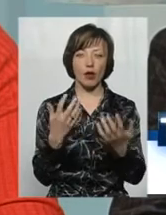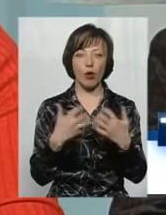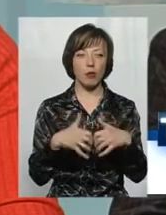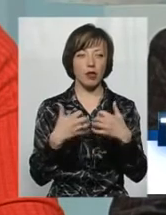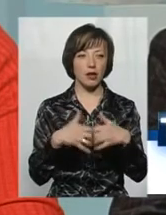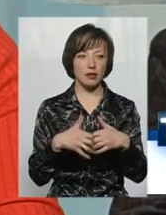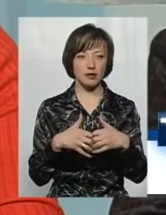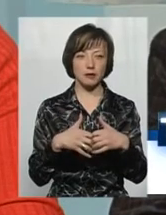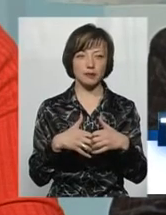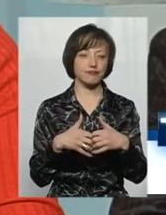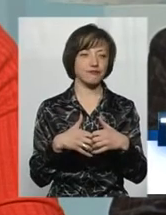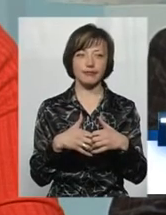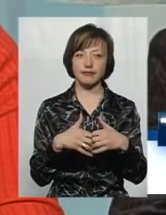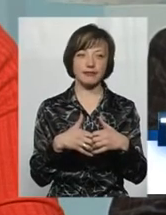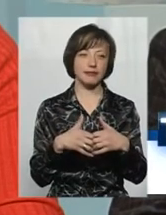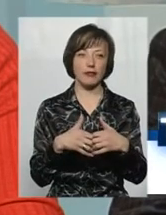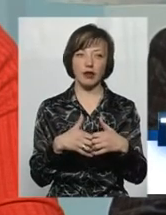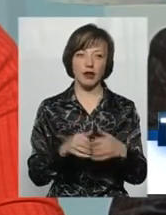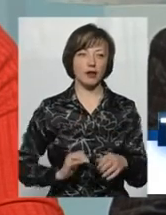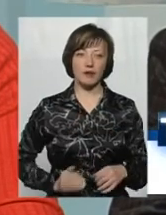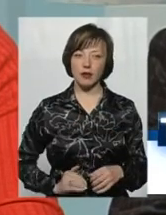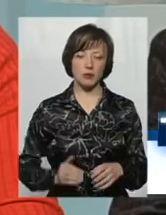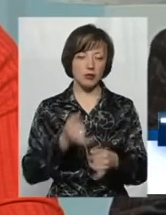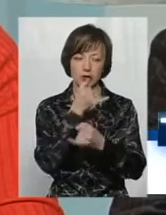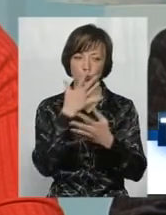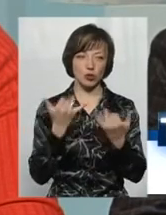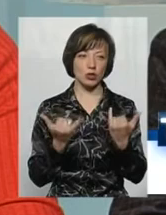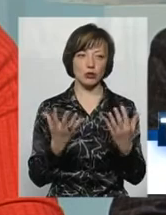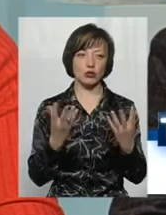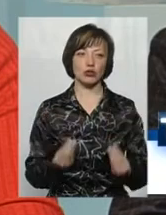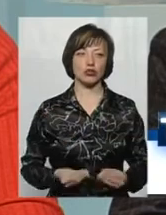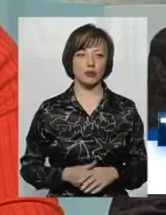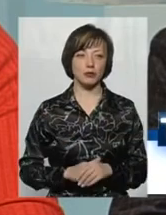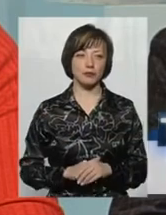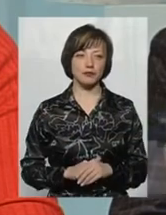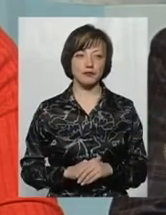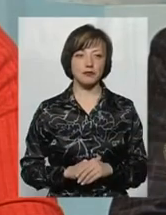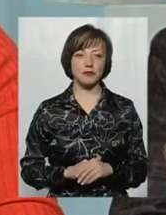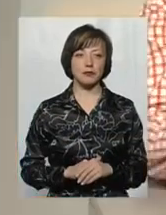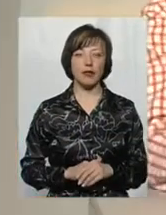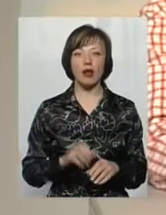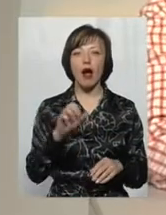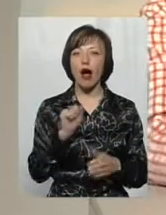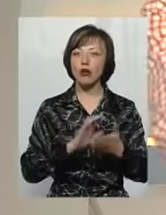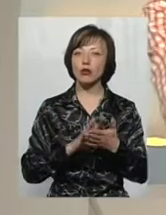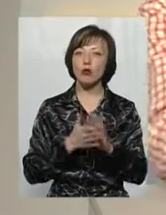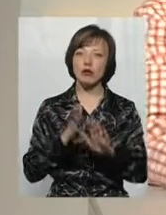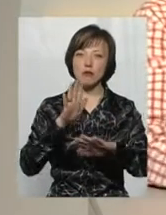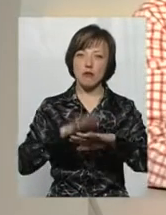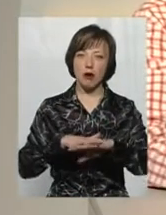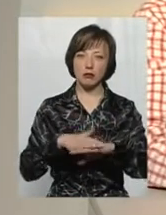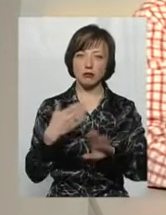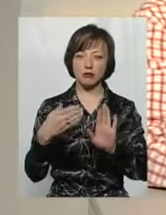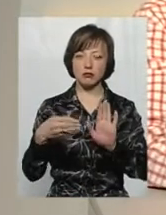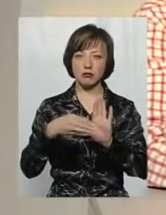обладнання перевізники не зможуть на сьогоднішній день. А домовитись з тим самим банком, повішати